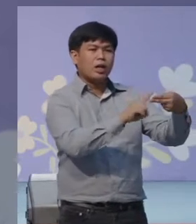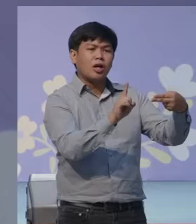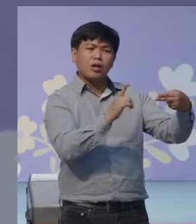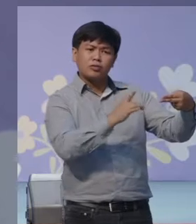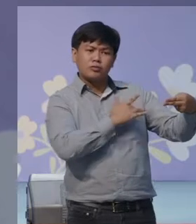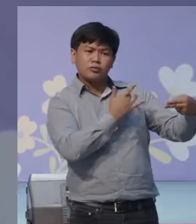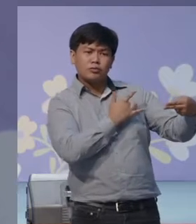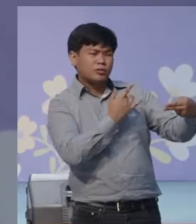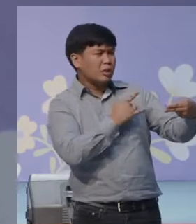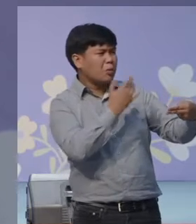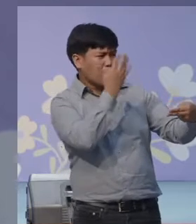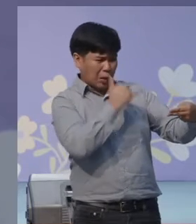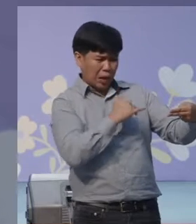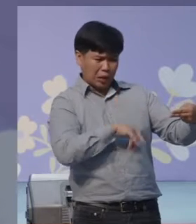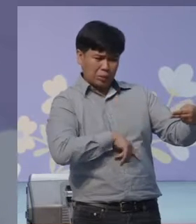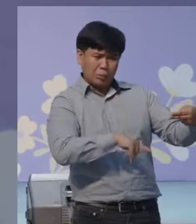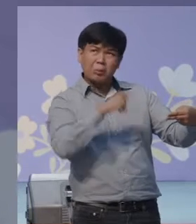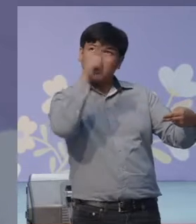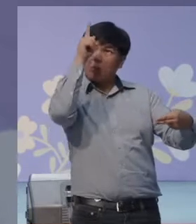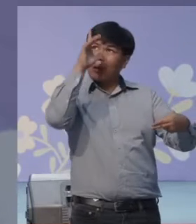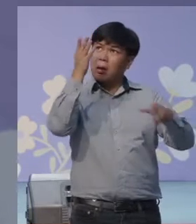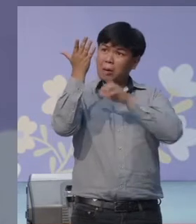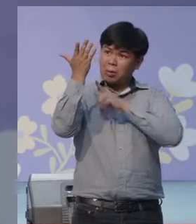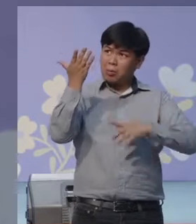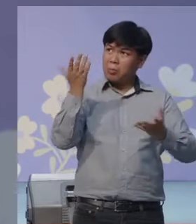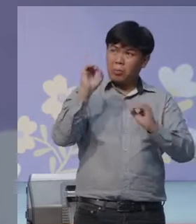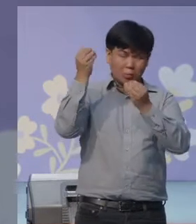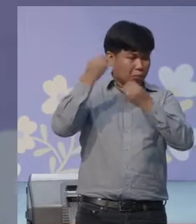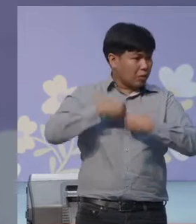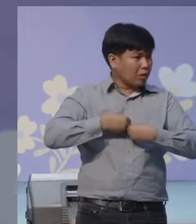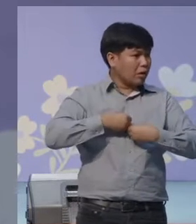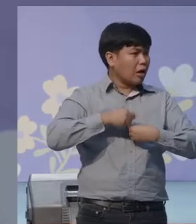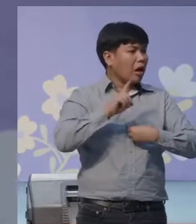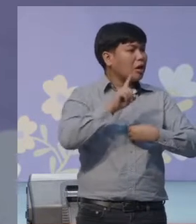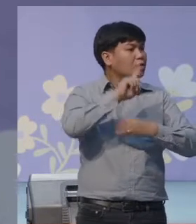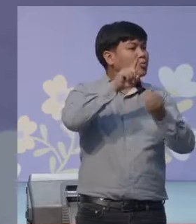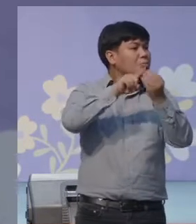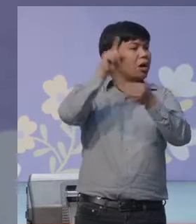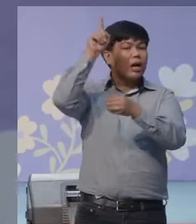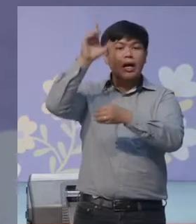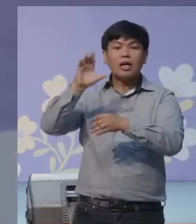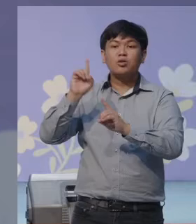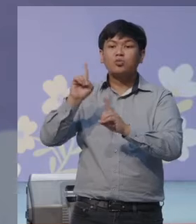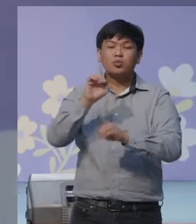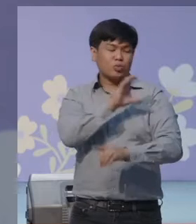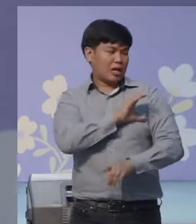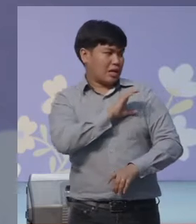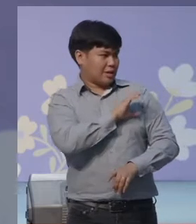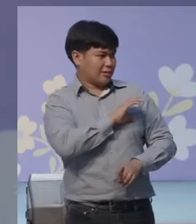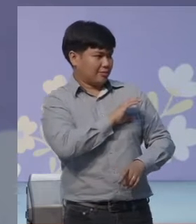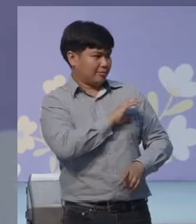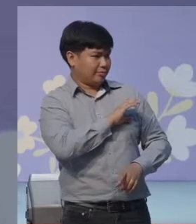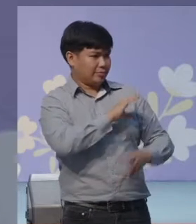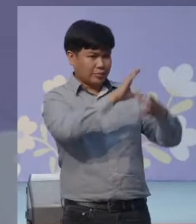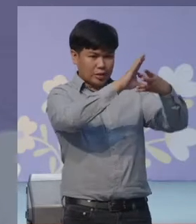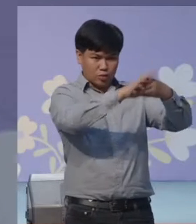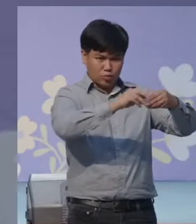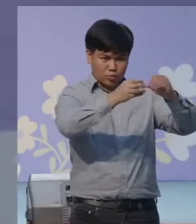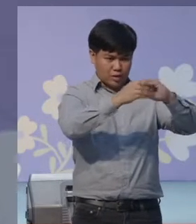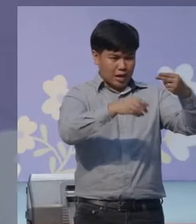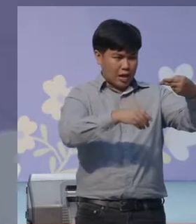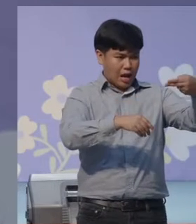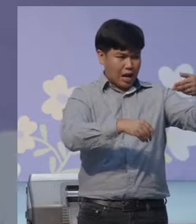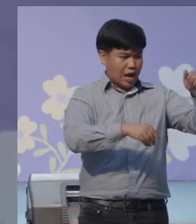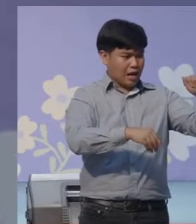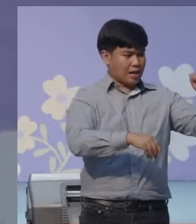Hana, at ang Diyos ni Hana. Mahalaga ang kasaysayan ni Hana na ating